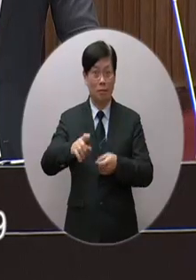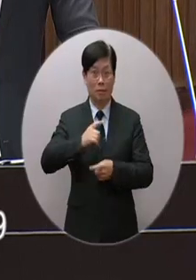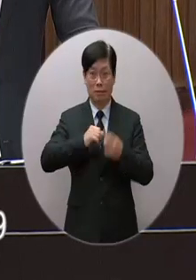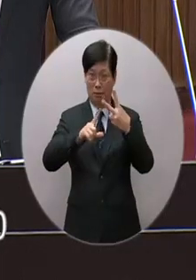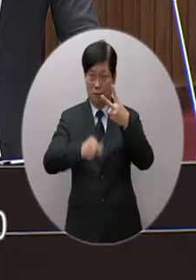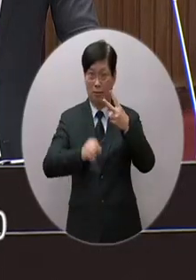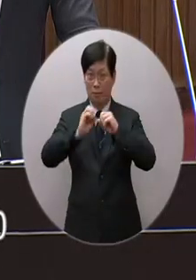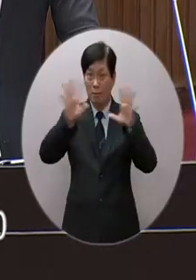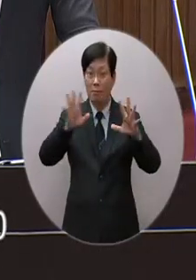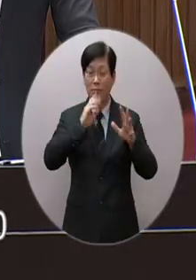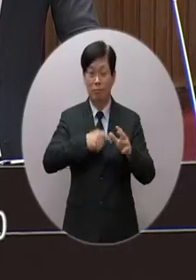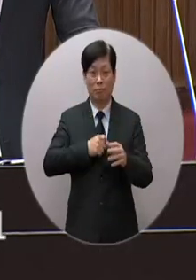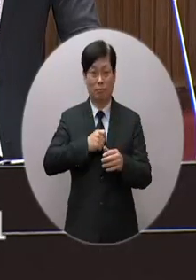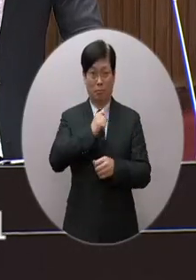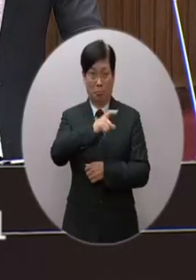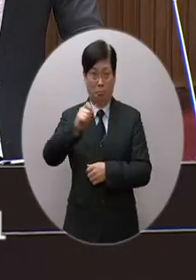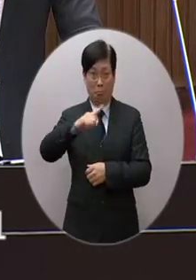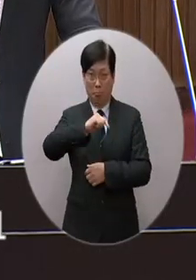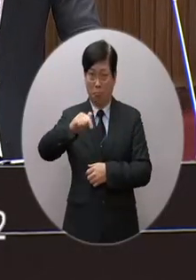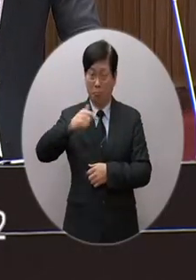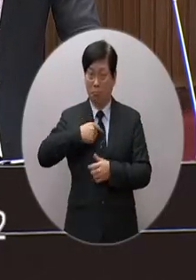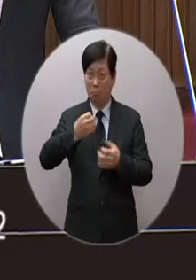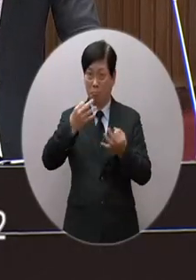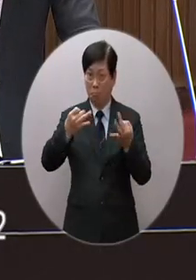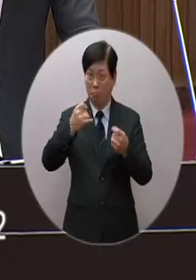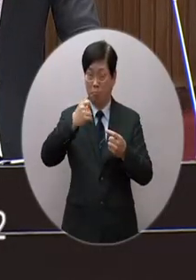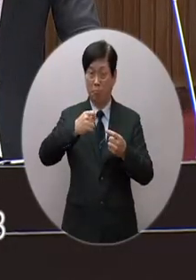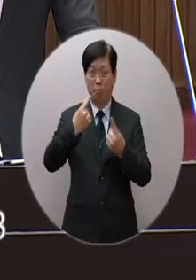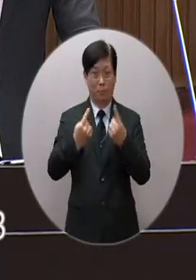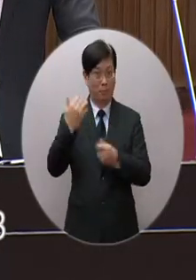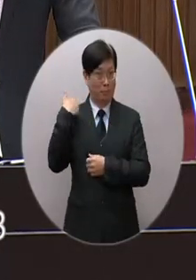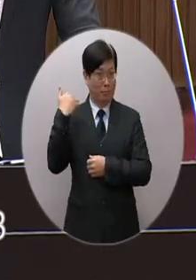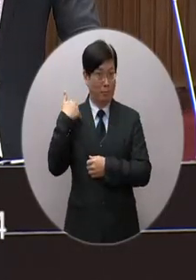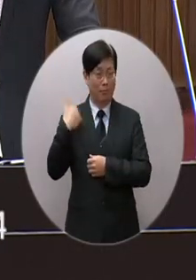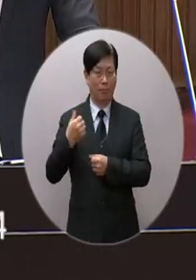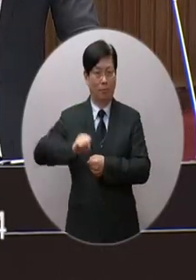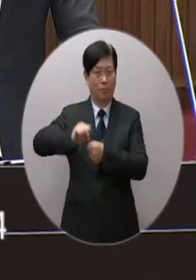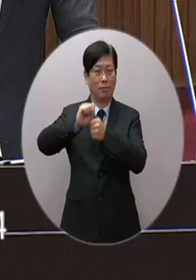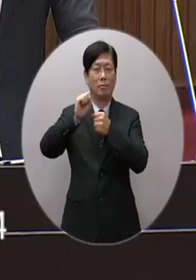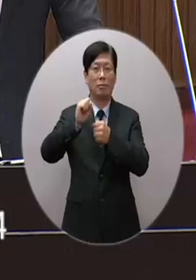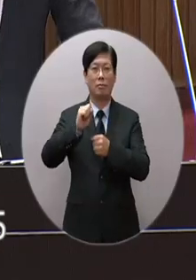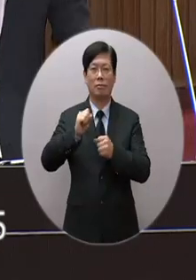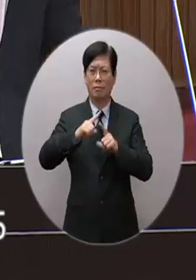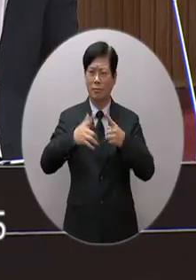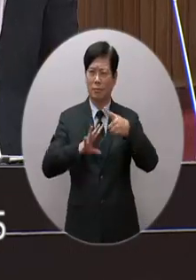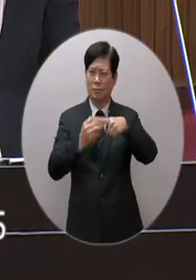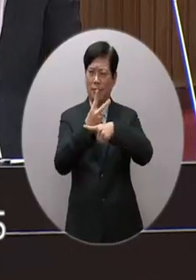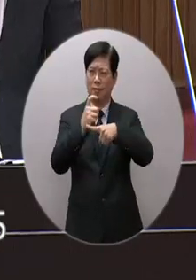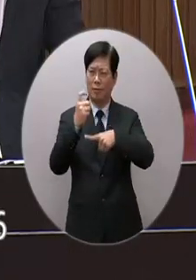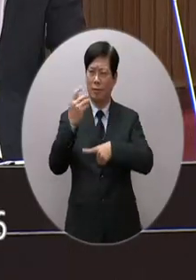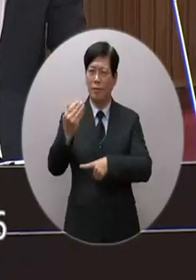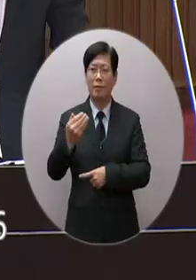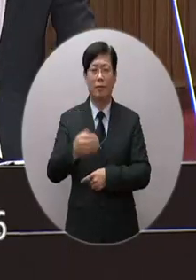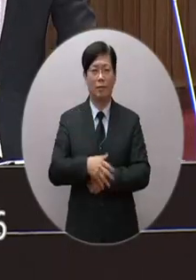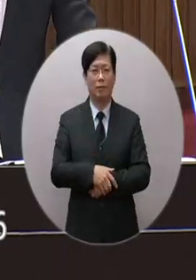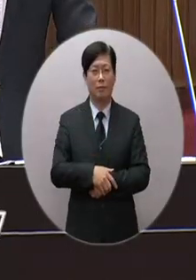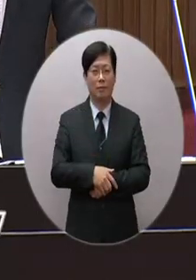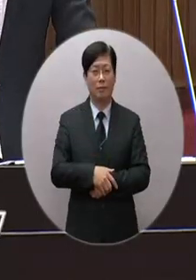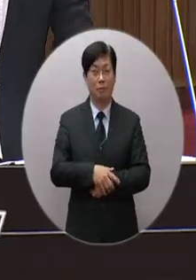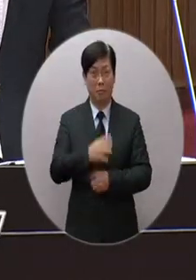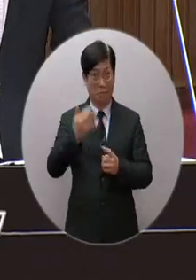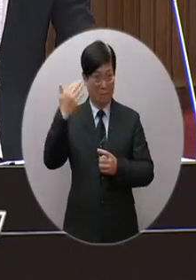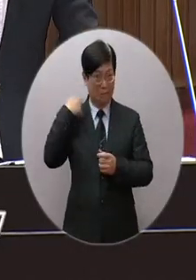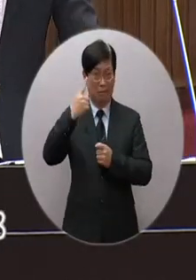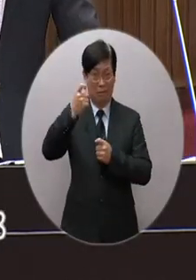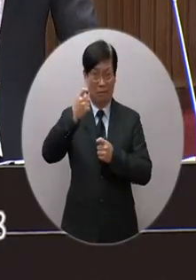布消费者的物价指数，比当年加增加要到2.19%，创